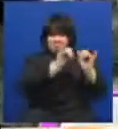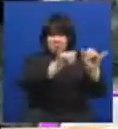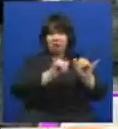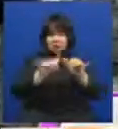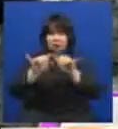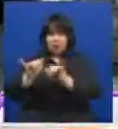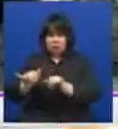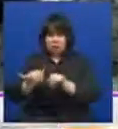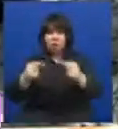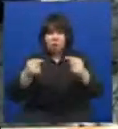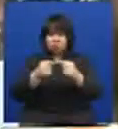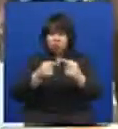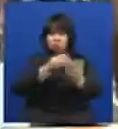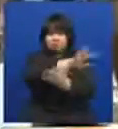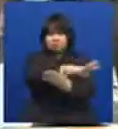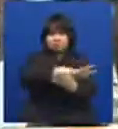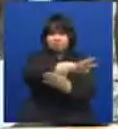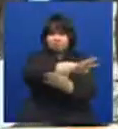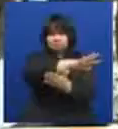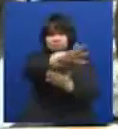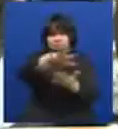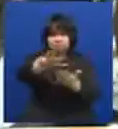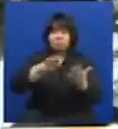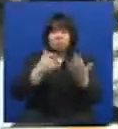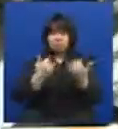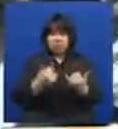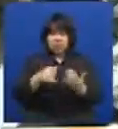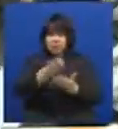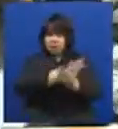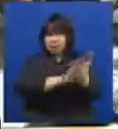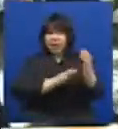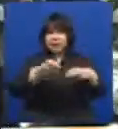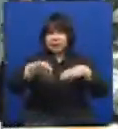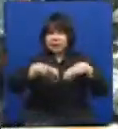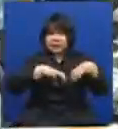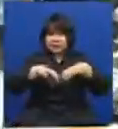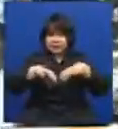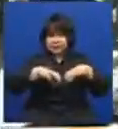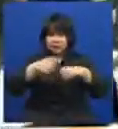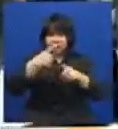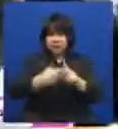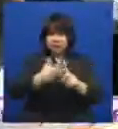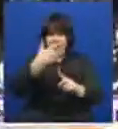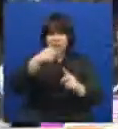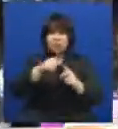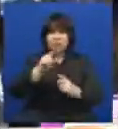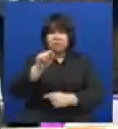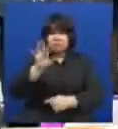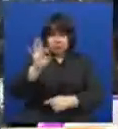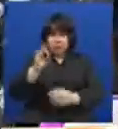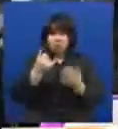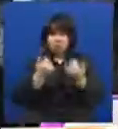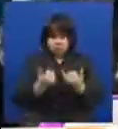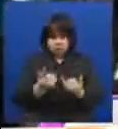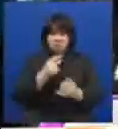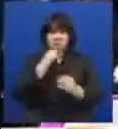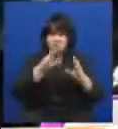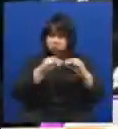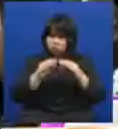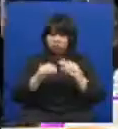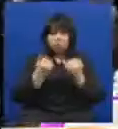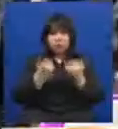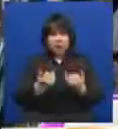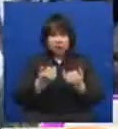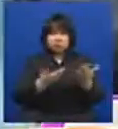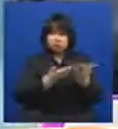มหาสมุทรอินเดียที่ประเทศไทยจะเป็นเจ้าภาพจัดขึ้นในวันที่29พฤษภาคมนี้นะคะโดยบอกว่าการประชุมครั้งนี้จะเป็น